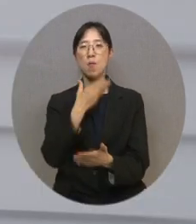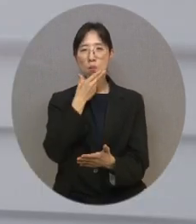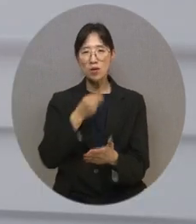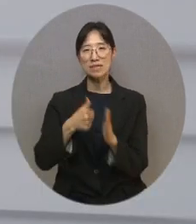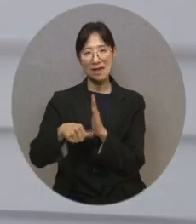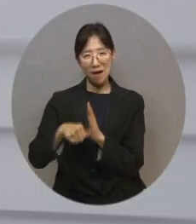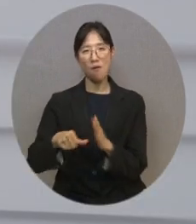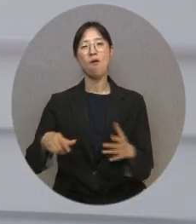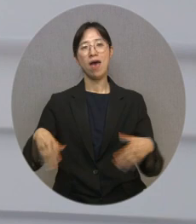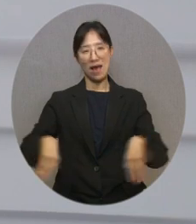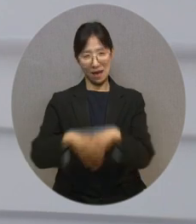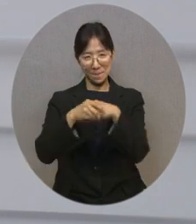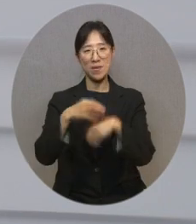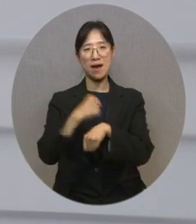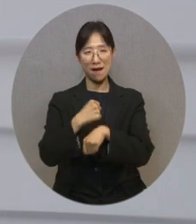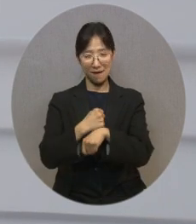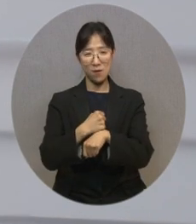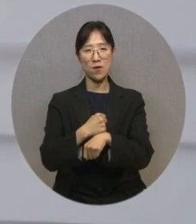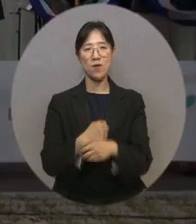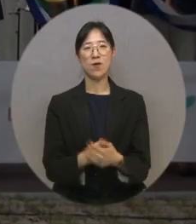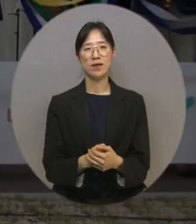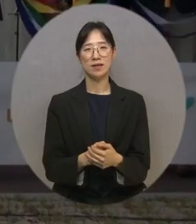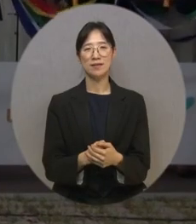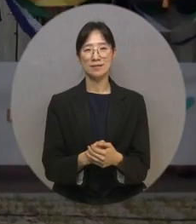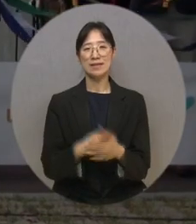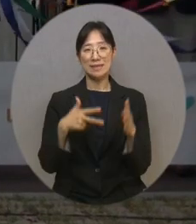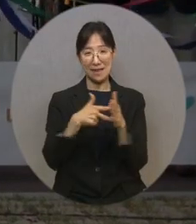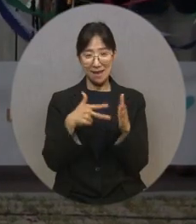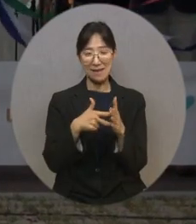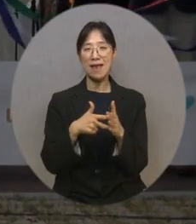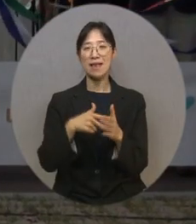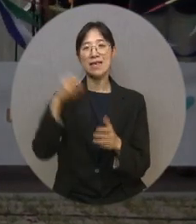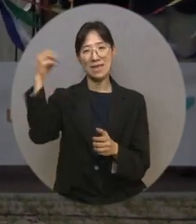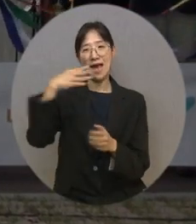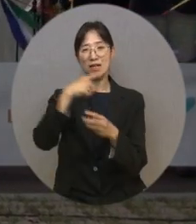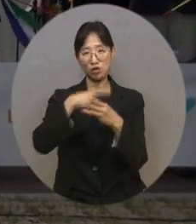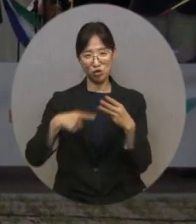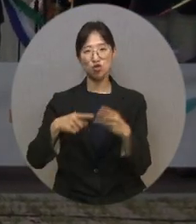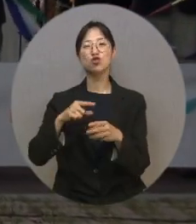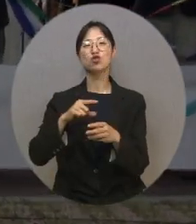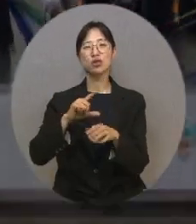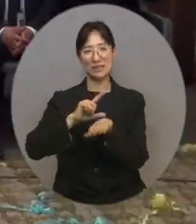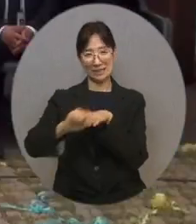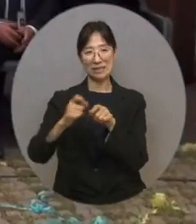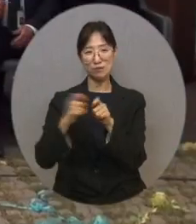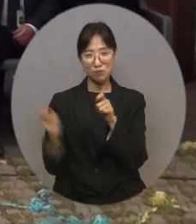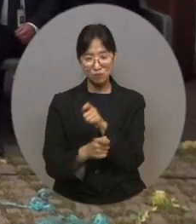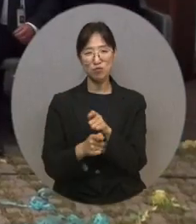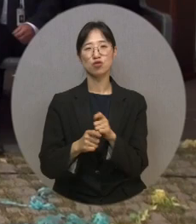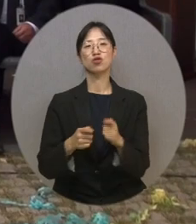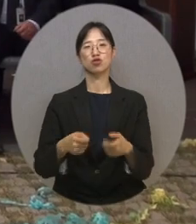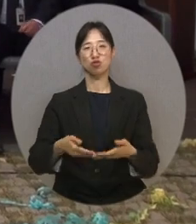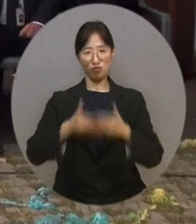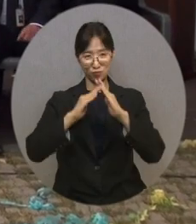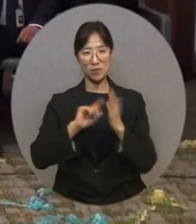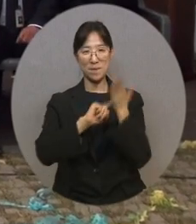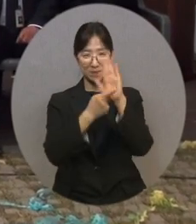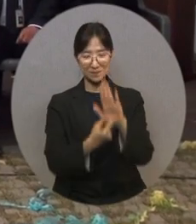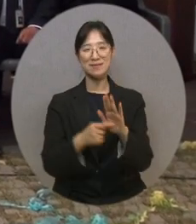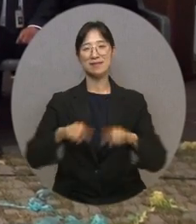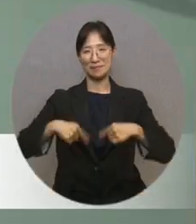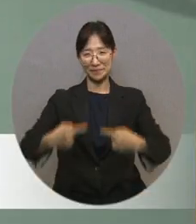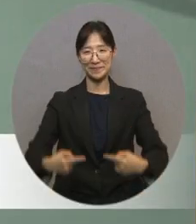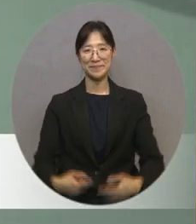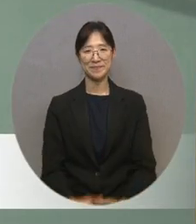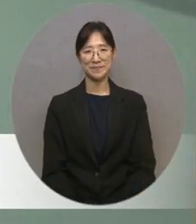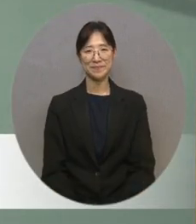지원, 협업을 약속하는 업무 협약 진행 후 나눔고용복지재단 양주지부 출범식으로 비상하라 2024에